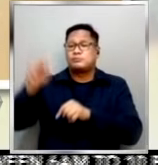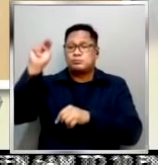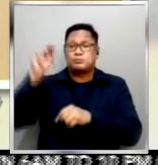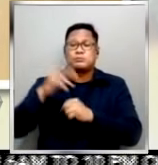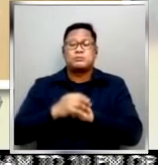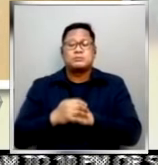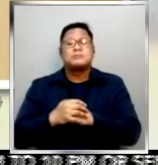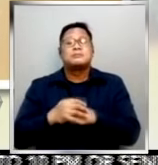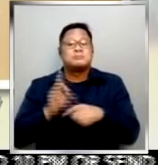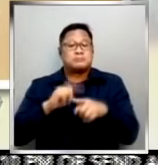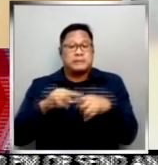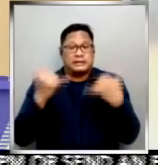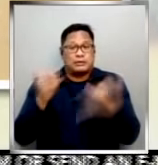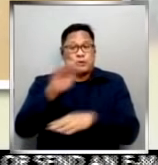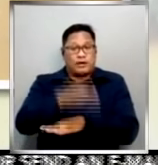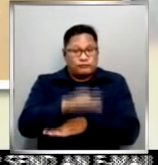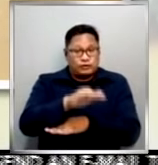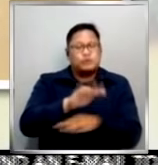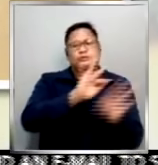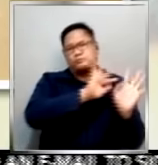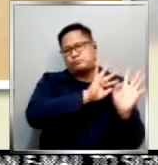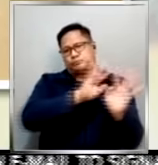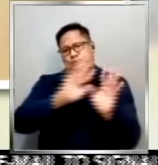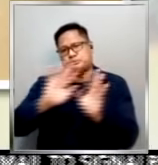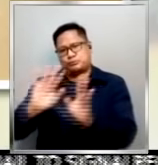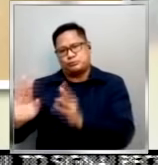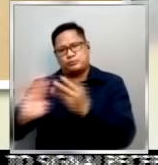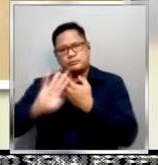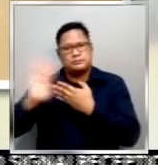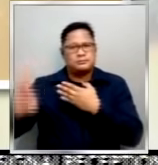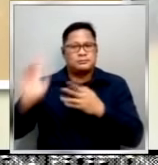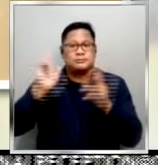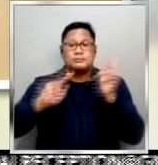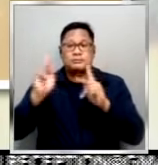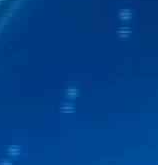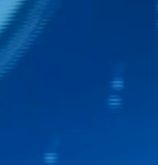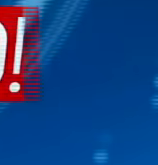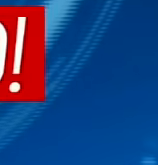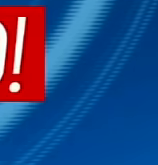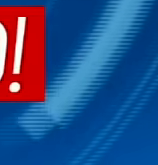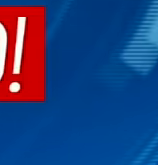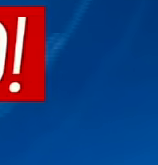ang mga residente matapos humupa ang baha.